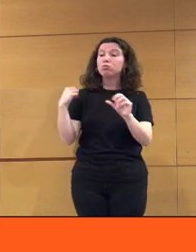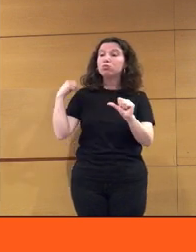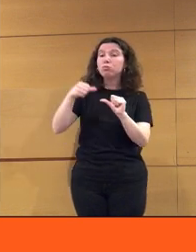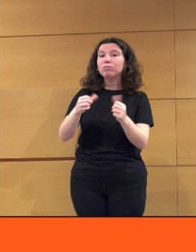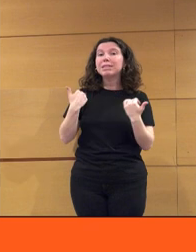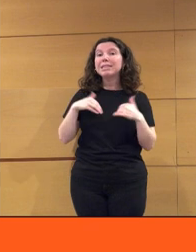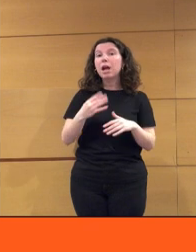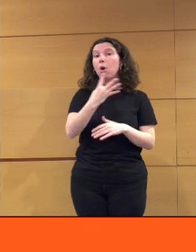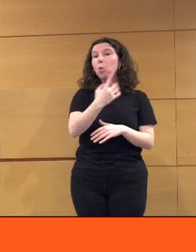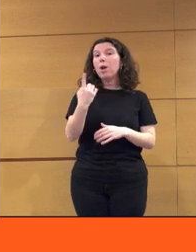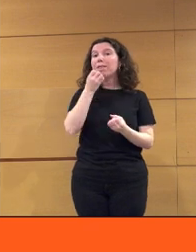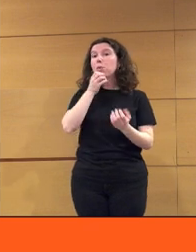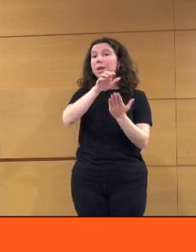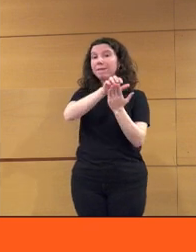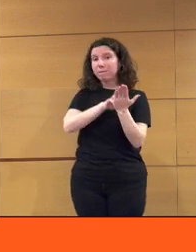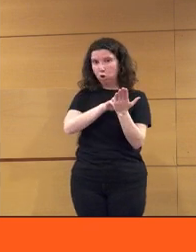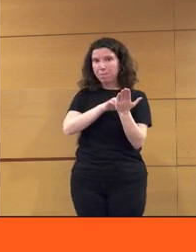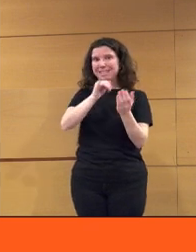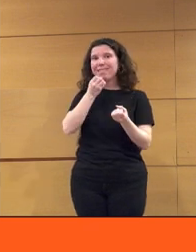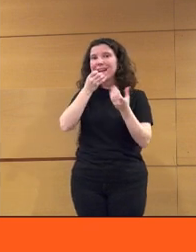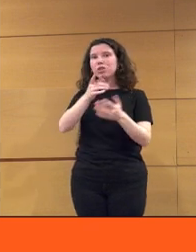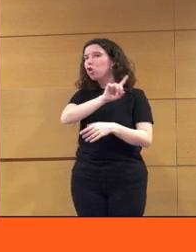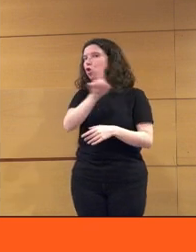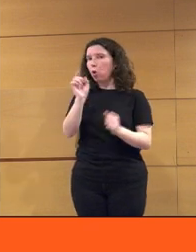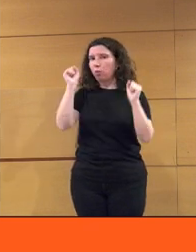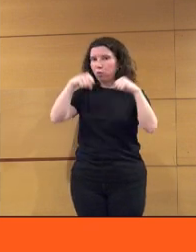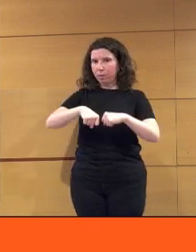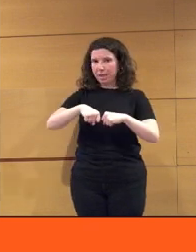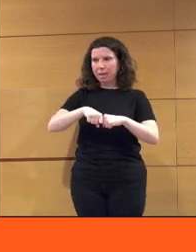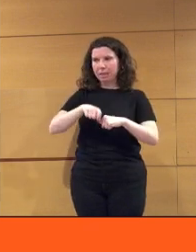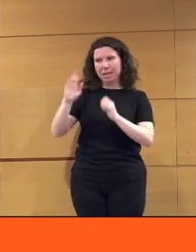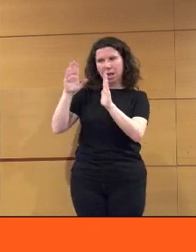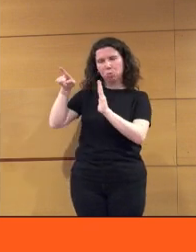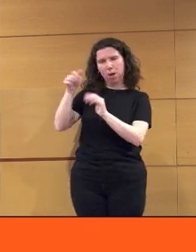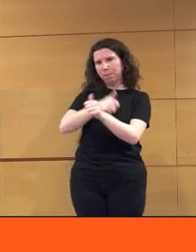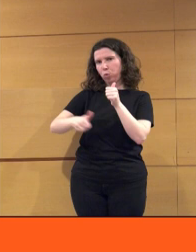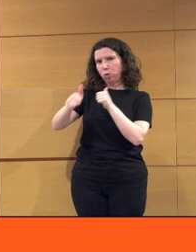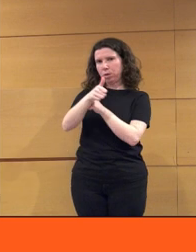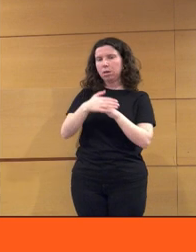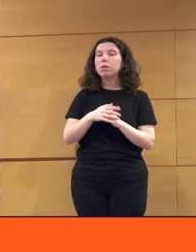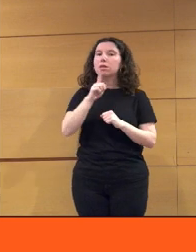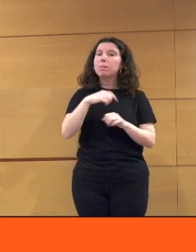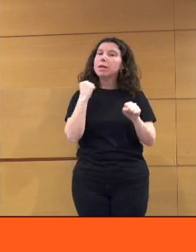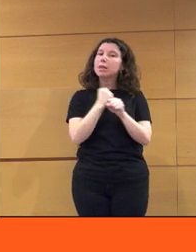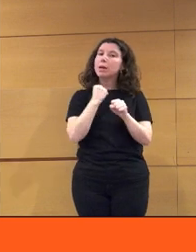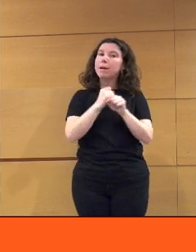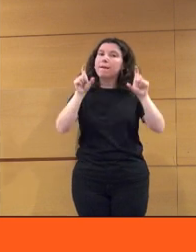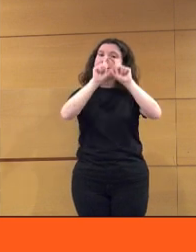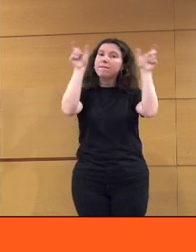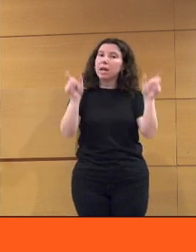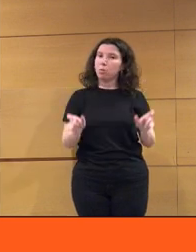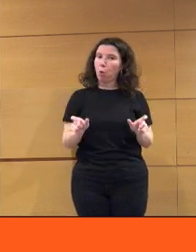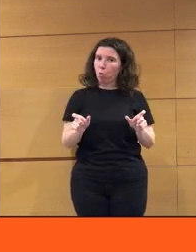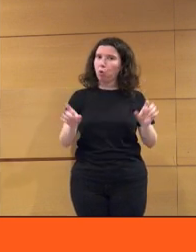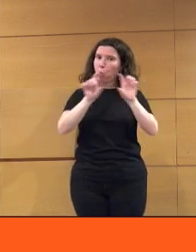IRA i declaracions de no conformitat, els que en aquell moment eren prioritaris. També s'ha treballat amb el framework corporatiu,